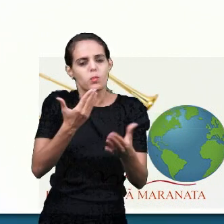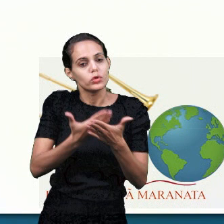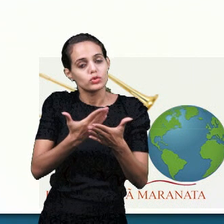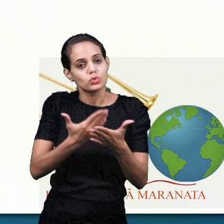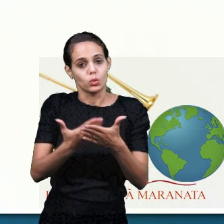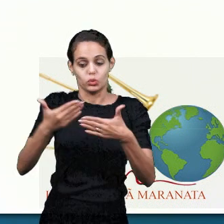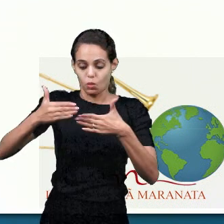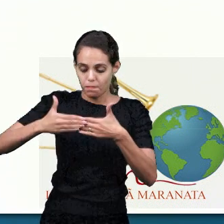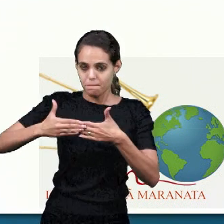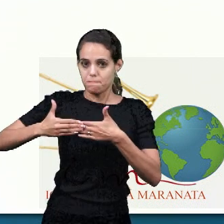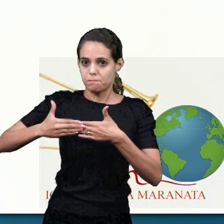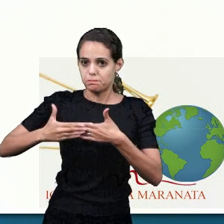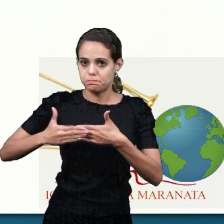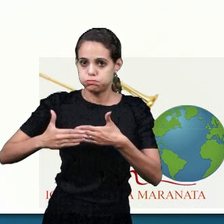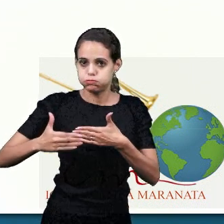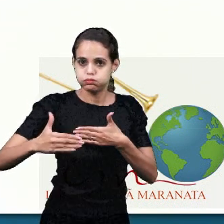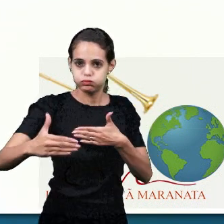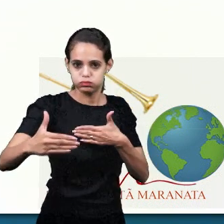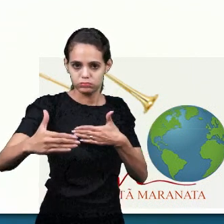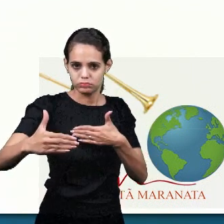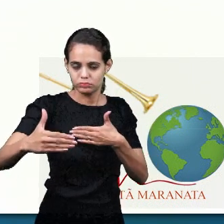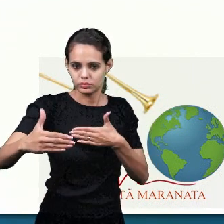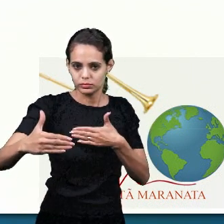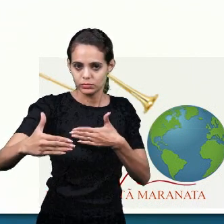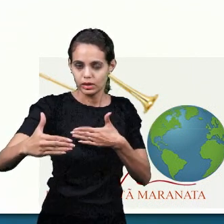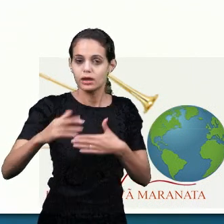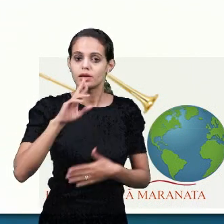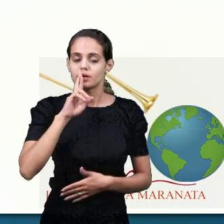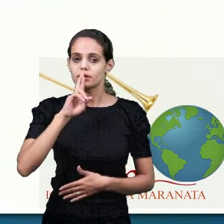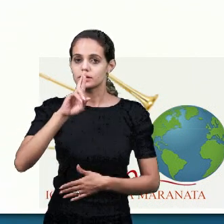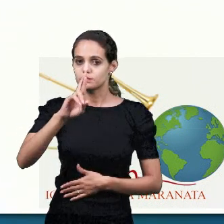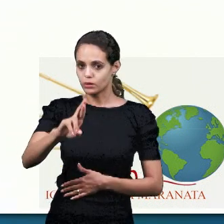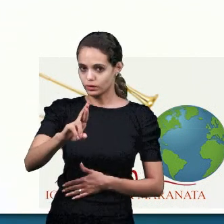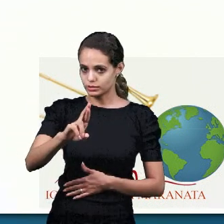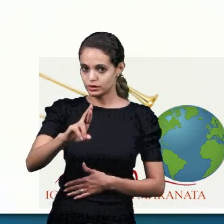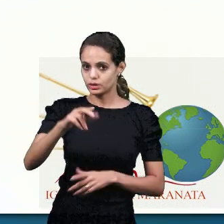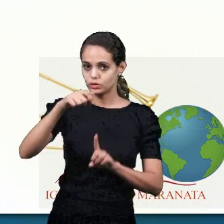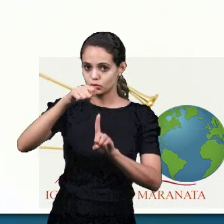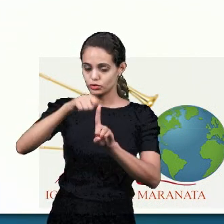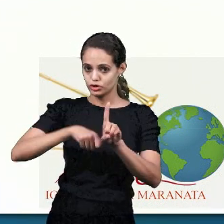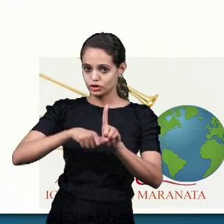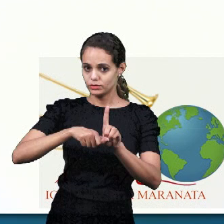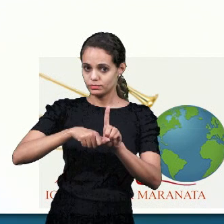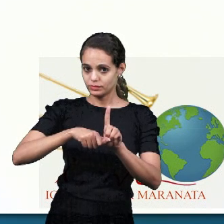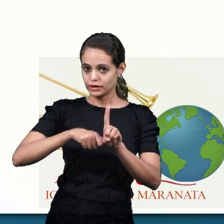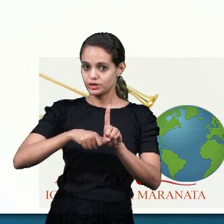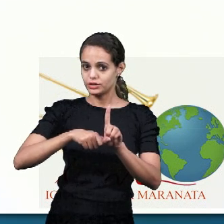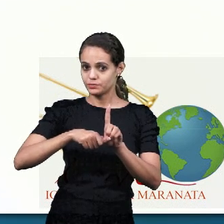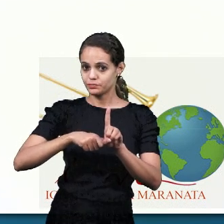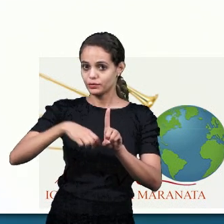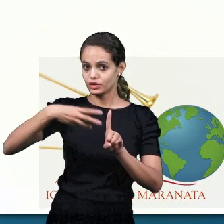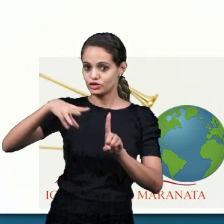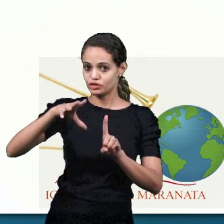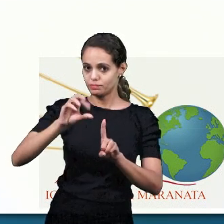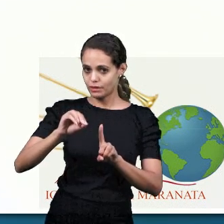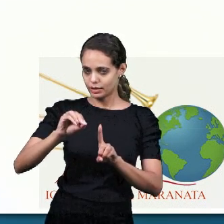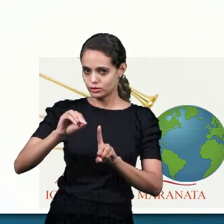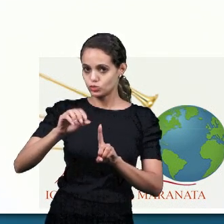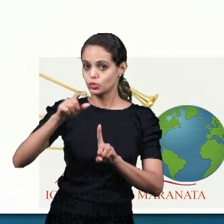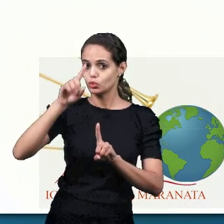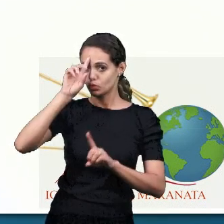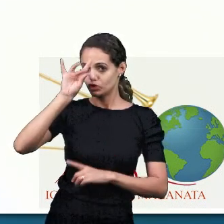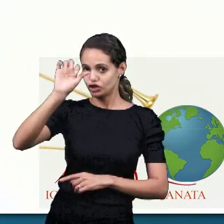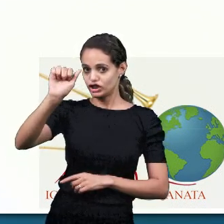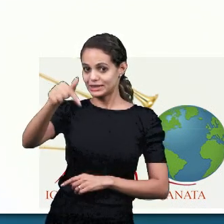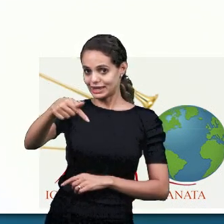pour apporter ces réponses naturellement la prochaine semaine dans l'école de 7.3. Passons à la première question. La première question